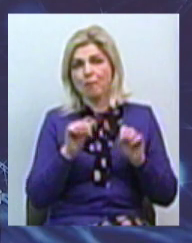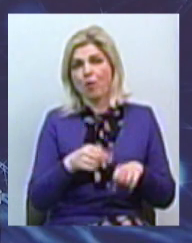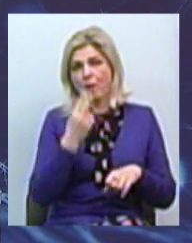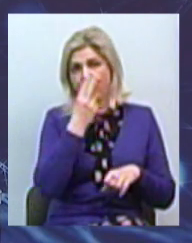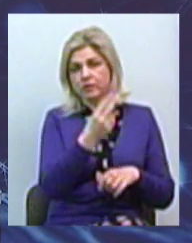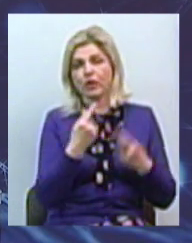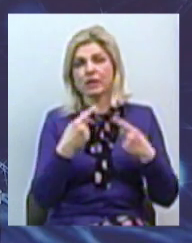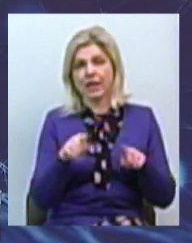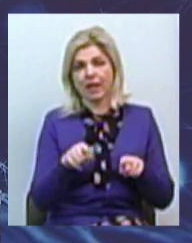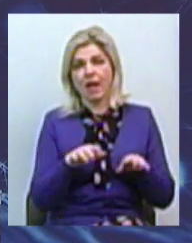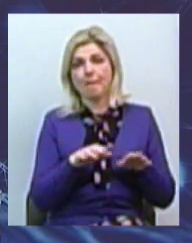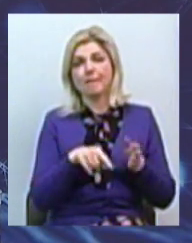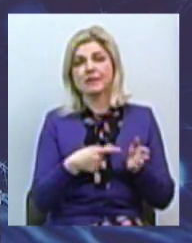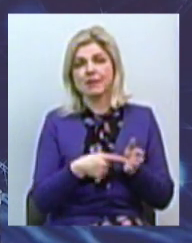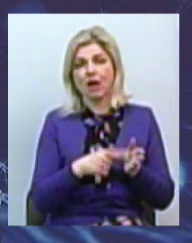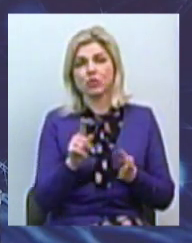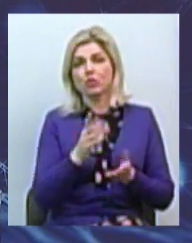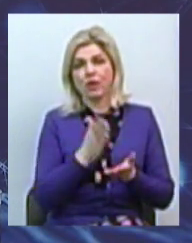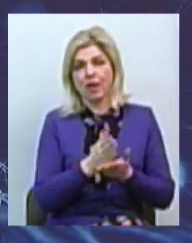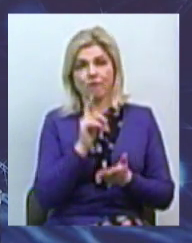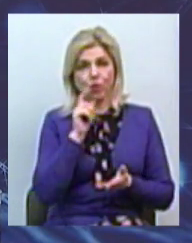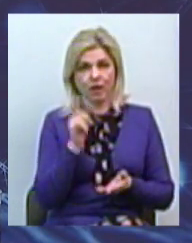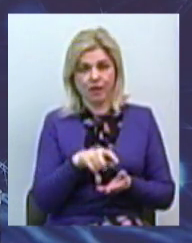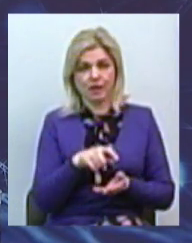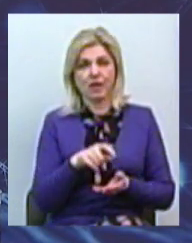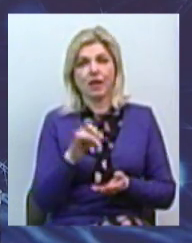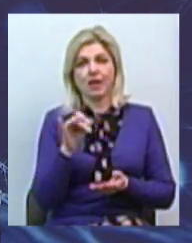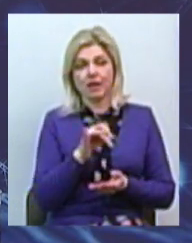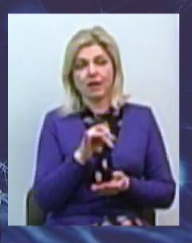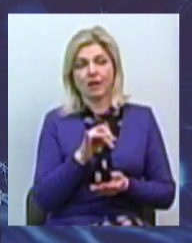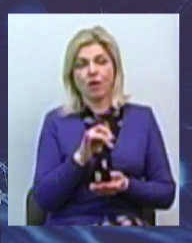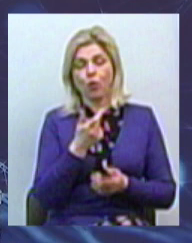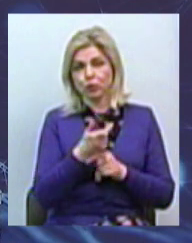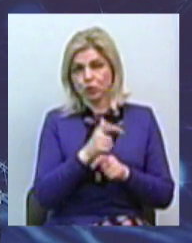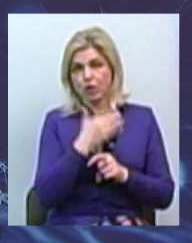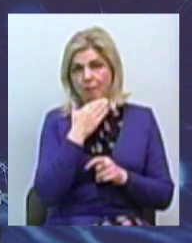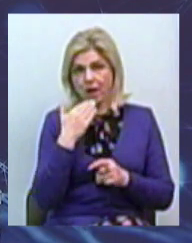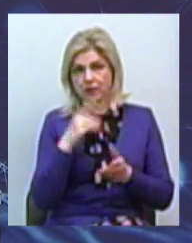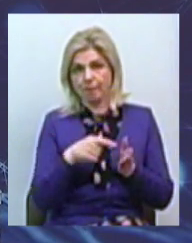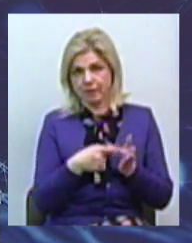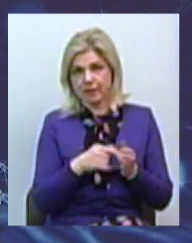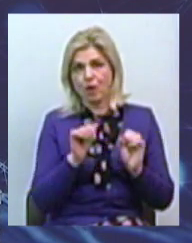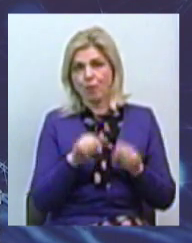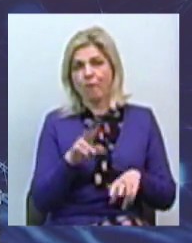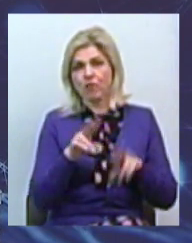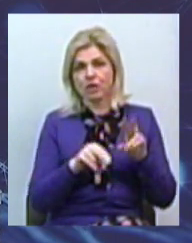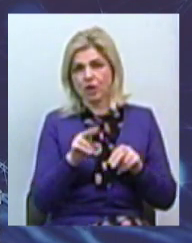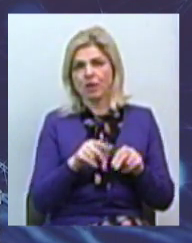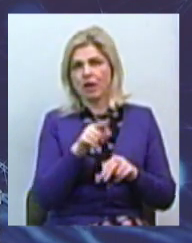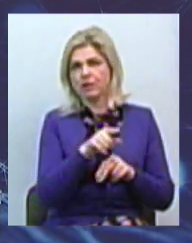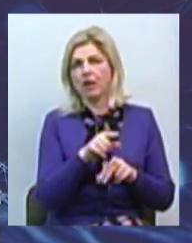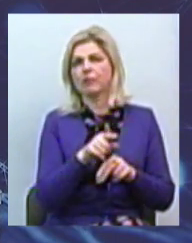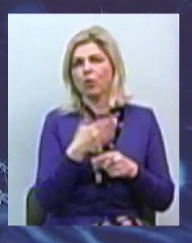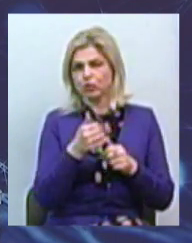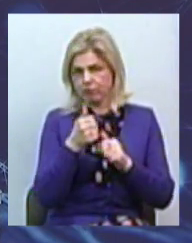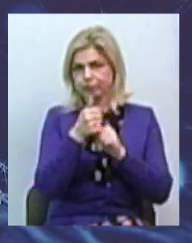міста, не тільки в Україні, а й по світу. І є досить багато міст, яких можна вважати так званими смарт-сіті, тобто